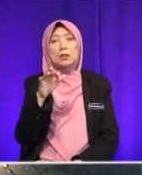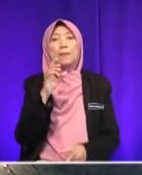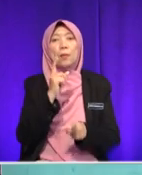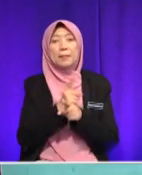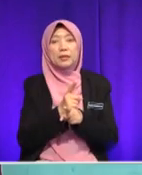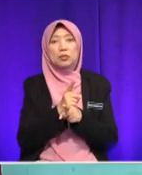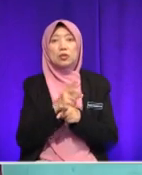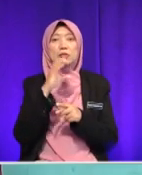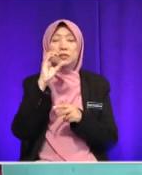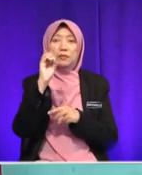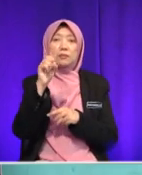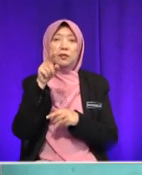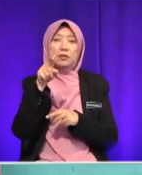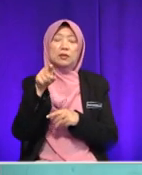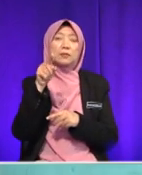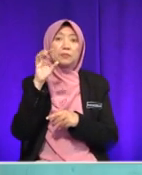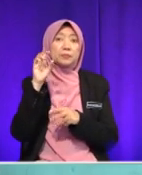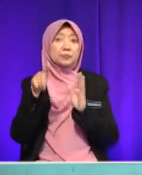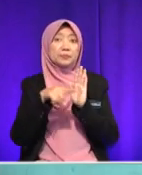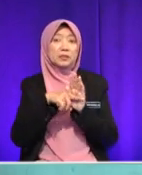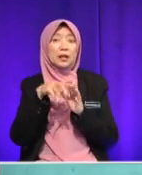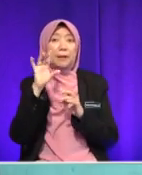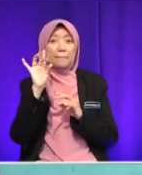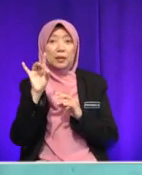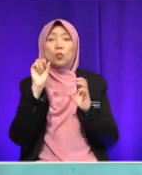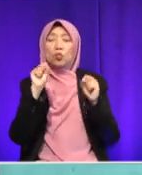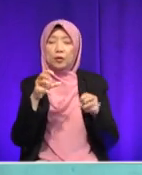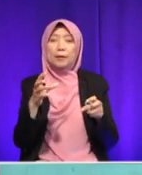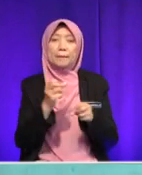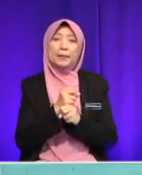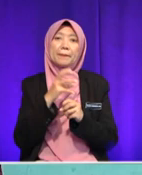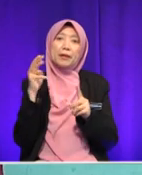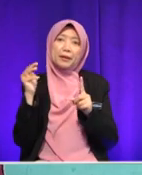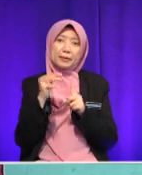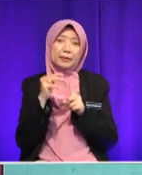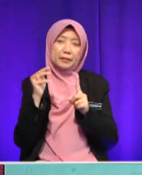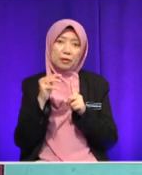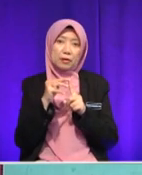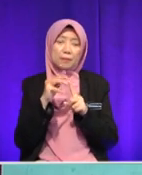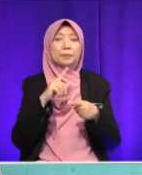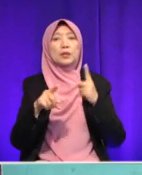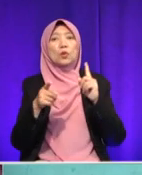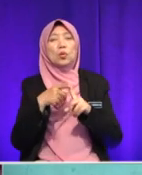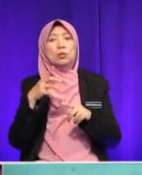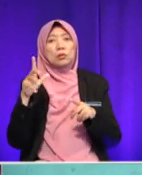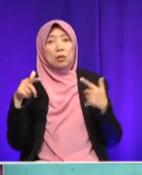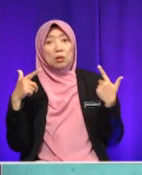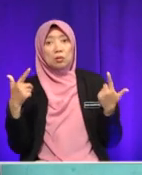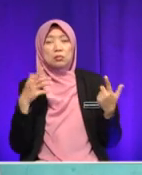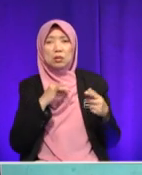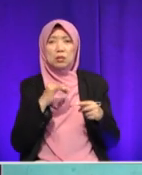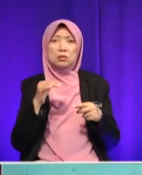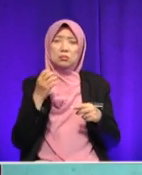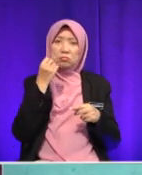translasi sifar negatif 8, anda boleh dapat markah. Dapat markah juga. Dan mungkin kawan anda yang seorang lagi, saya ada